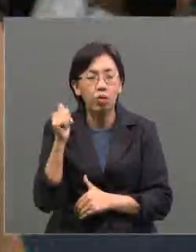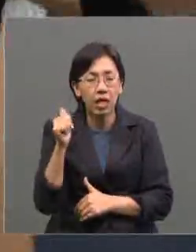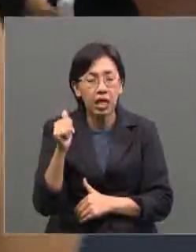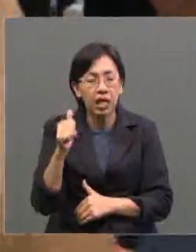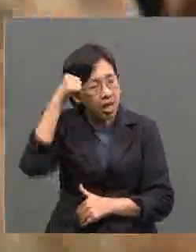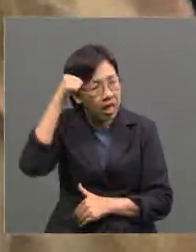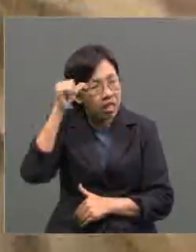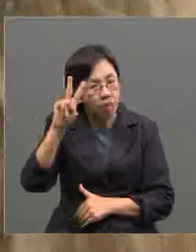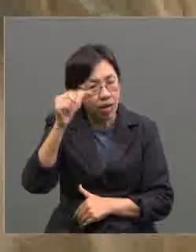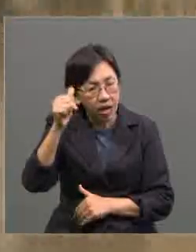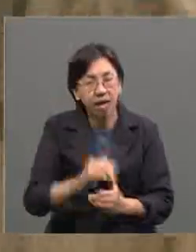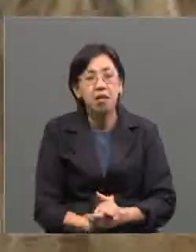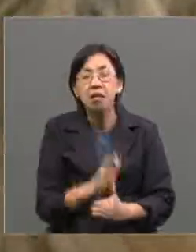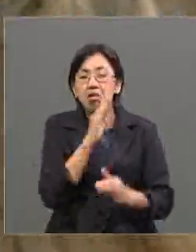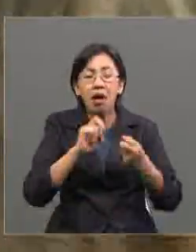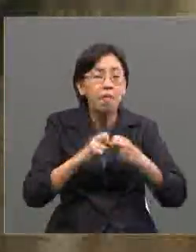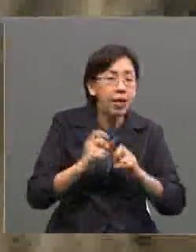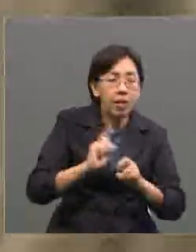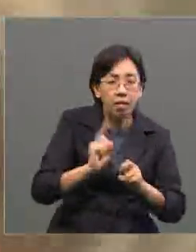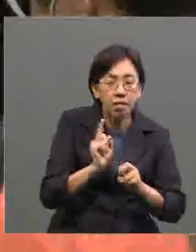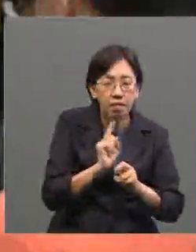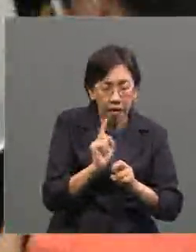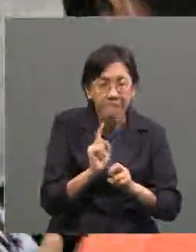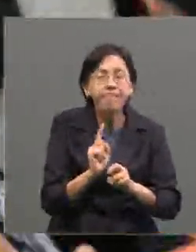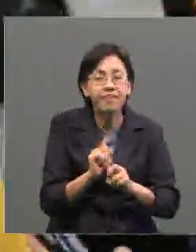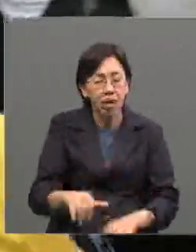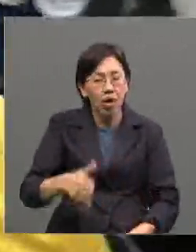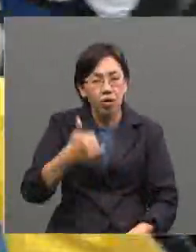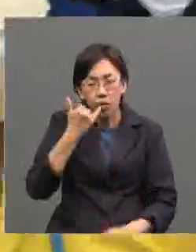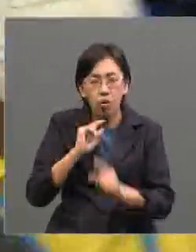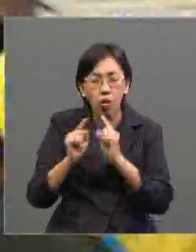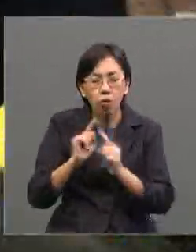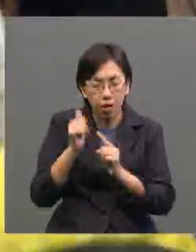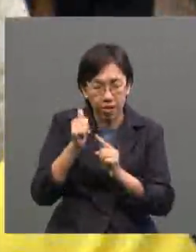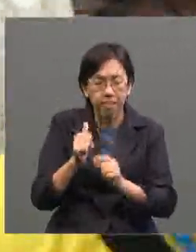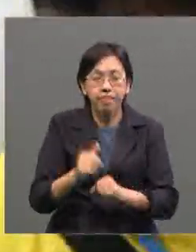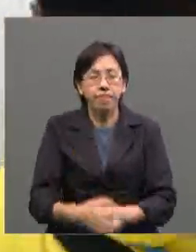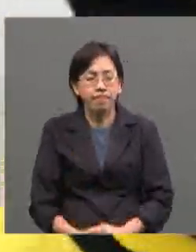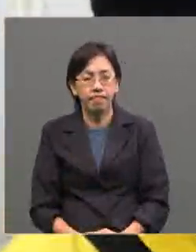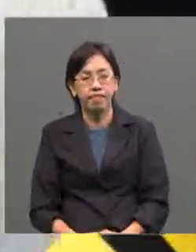แค่2วันนะแล้วก็ถ้ามีปัญหาอะไรเนี่ยพร้อมที่จะยกหูโทรศัพท์พูดคุยกันได้ทุกเมื่อครับ